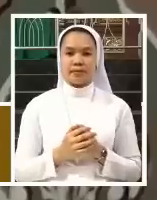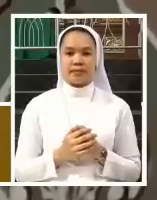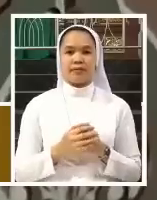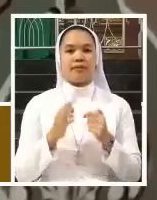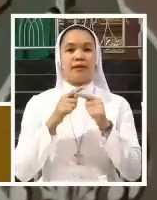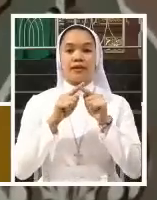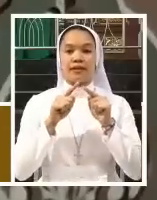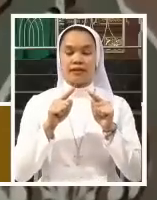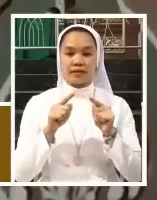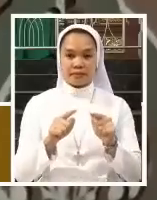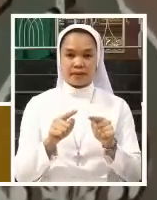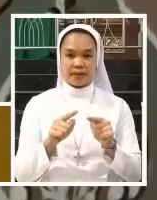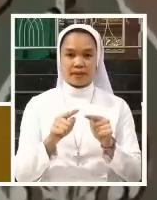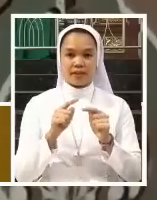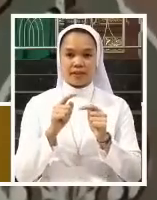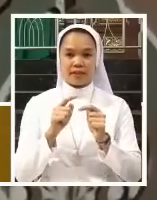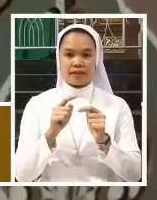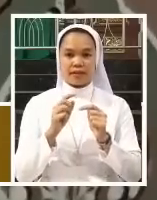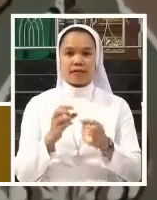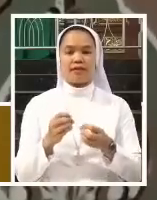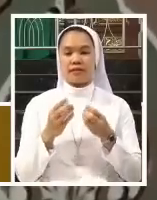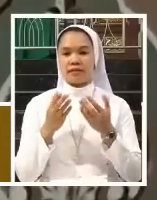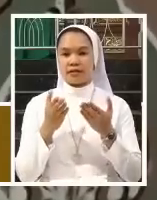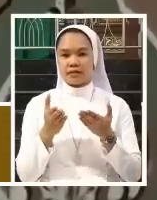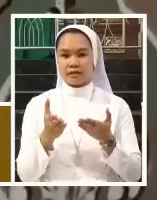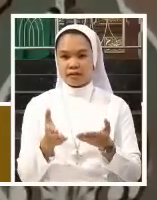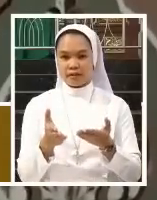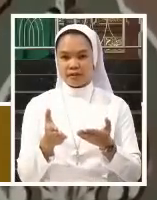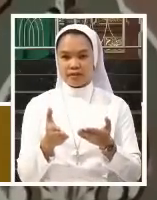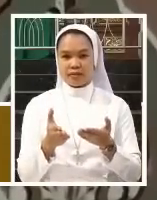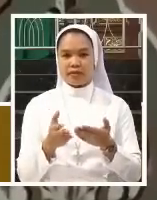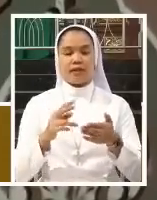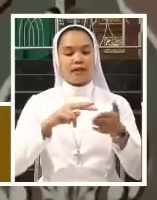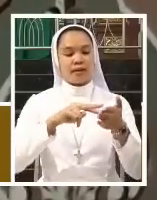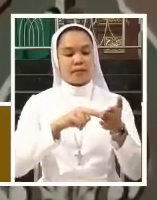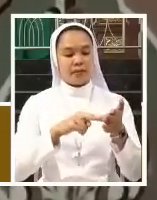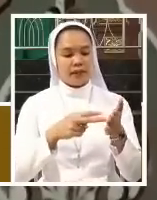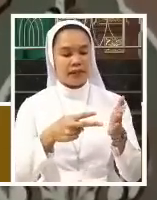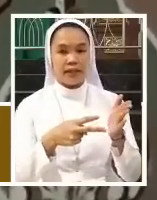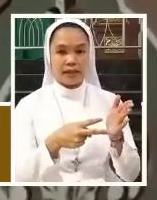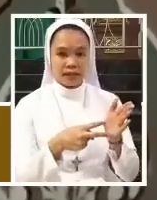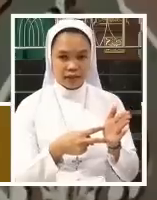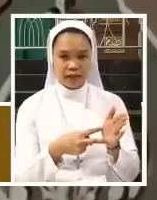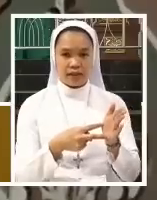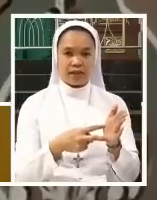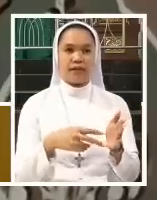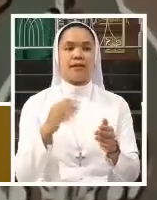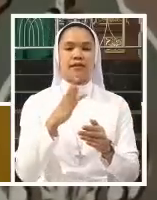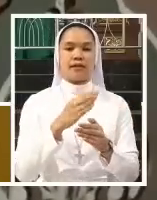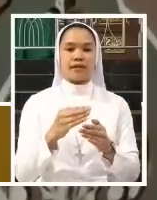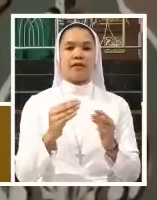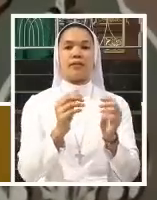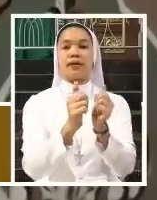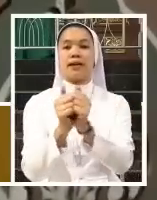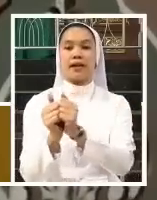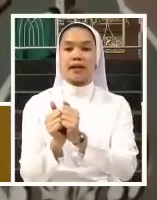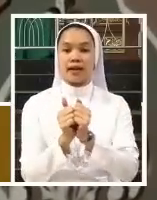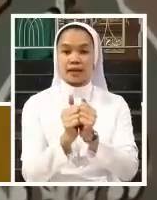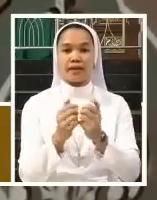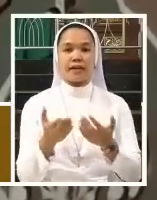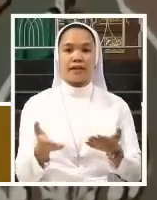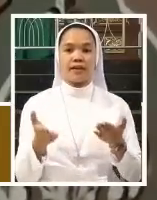Alagad ang nagtatao kang kahulugan or meaning sa pagkatiripo niya tungon